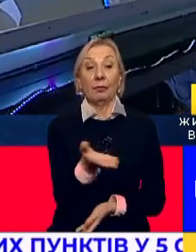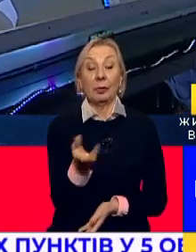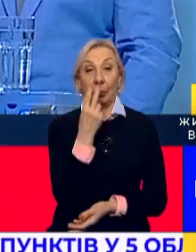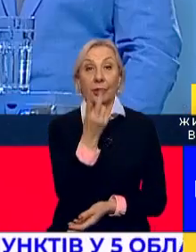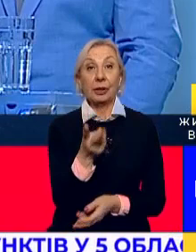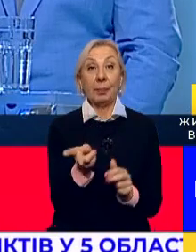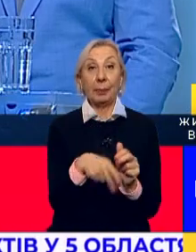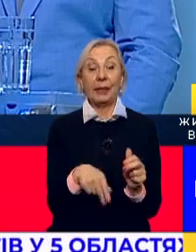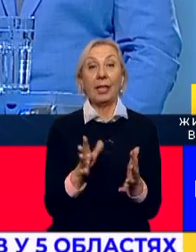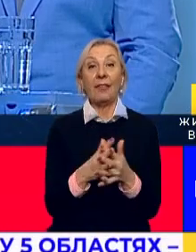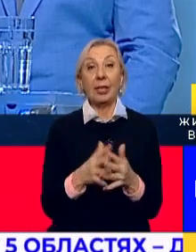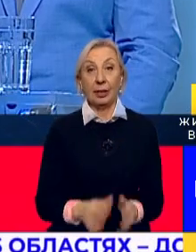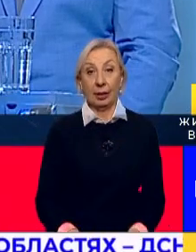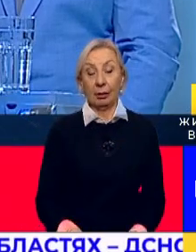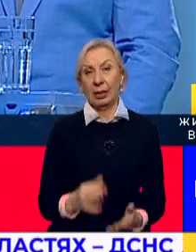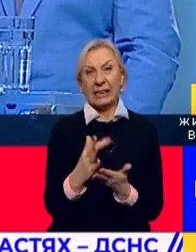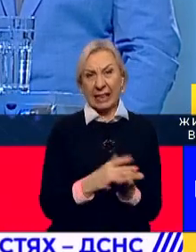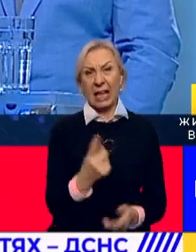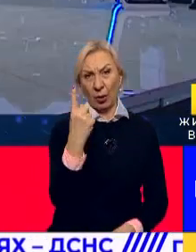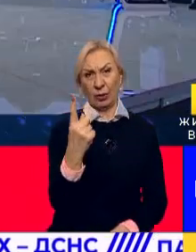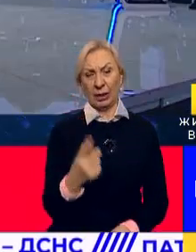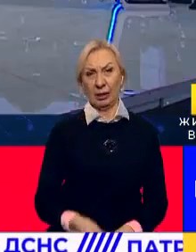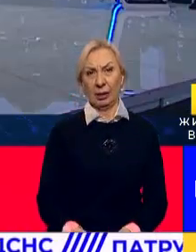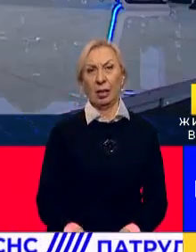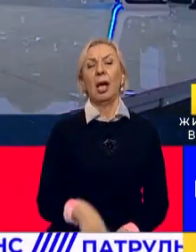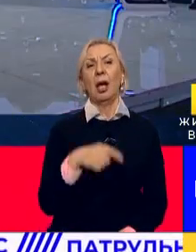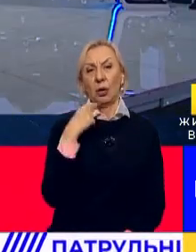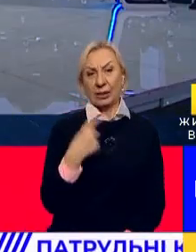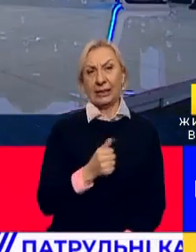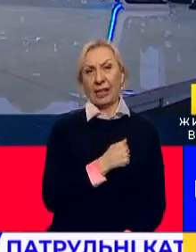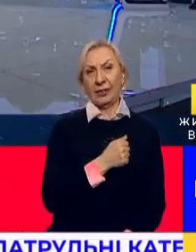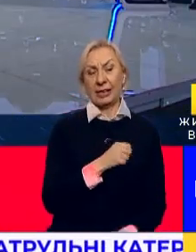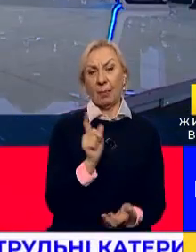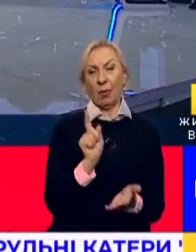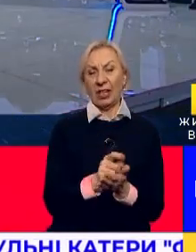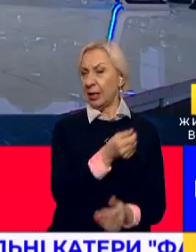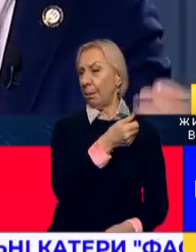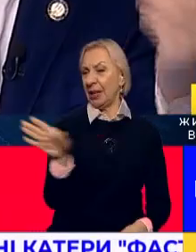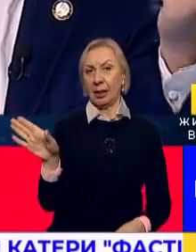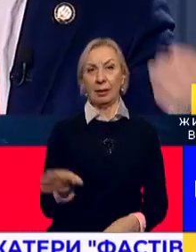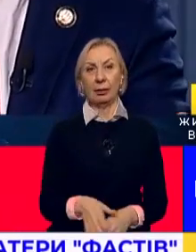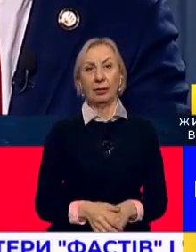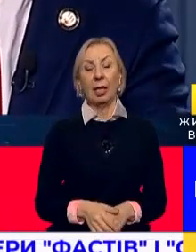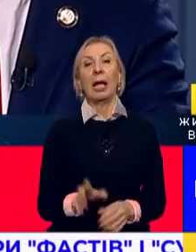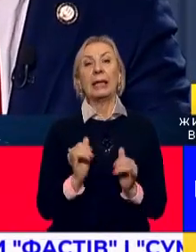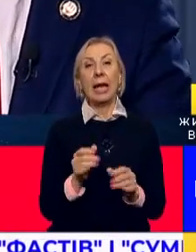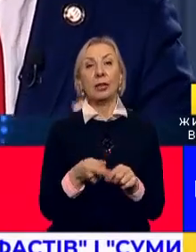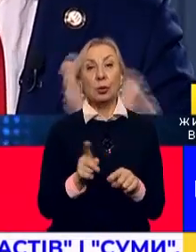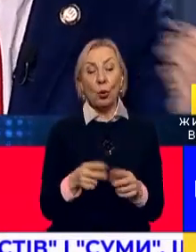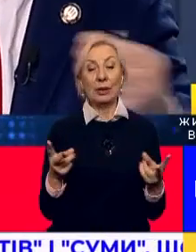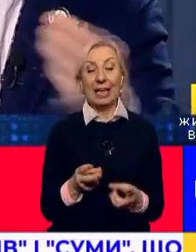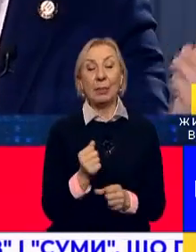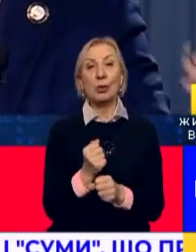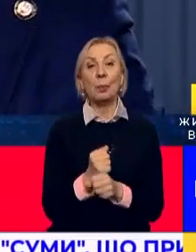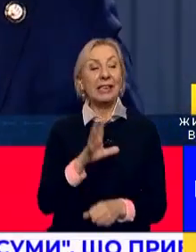припинення війни на сході? Сценарій один. Російські війська повинні піти до бісової матері з нашої землі. Для цього треба зробити всі умови,